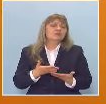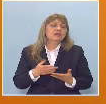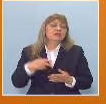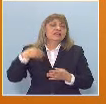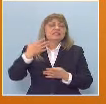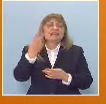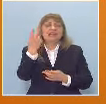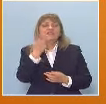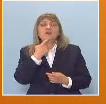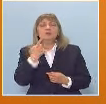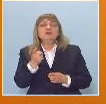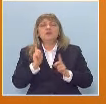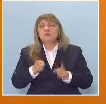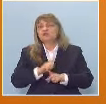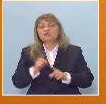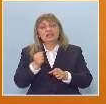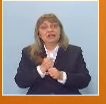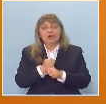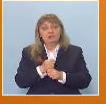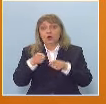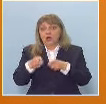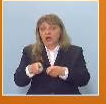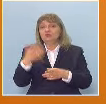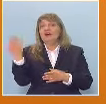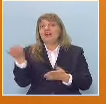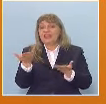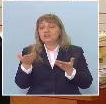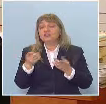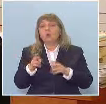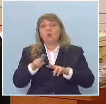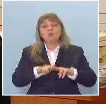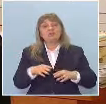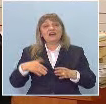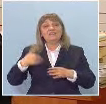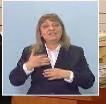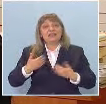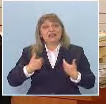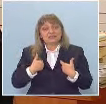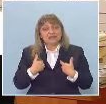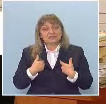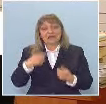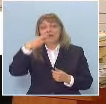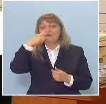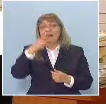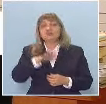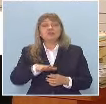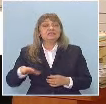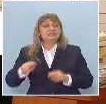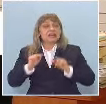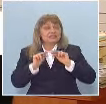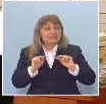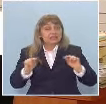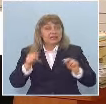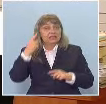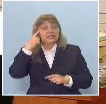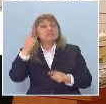след 2 години може вече и да не работи. А това е нещо, което остава много след нас. Важно е децата да се възпитават, да знаят кой е